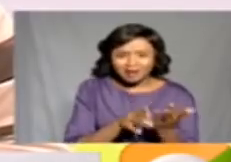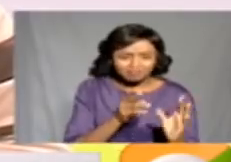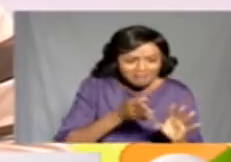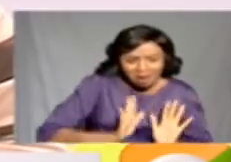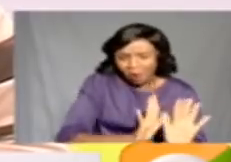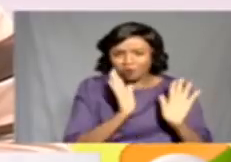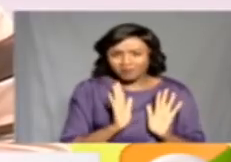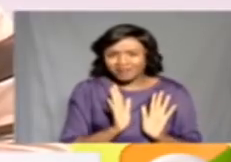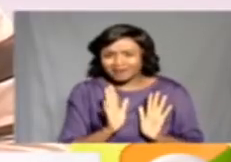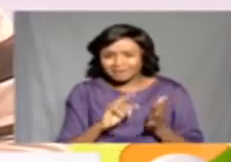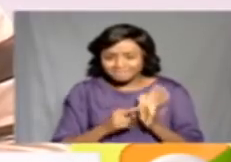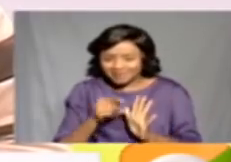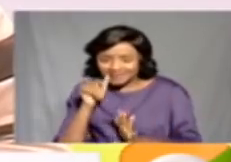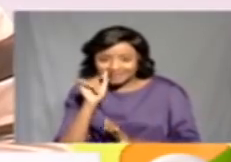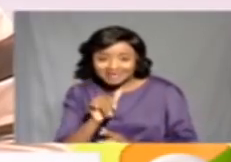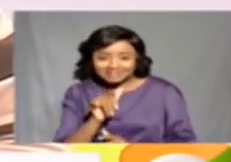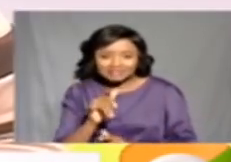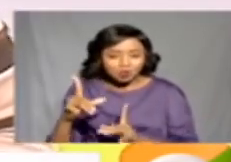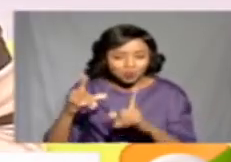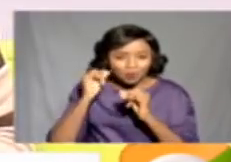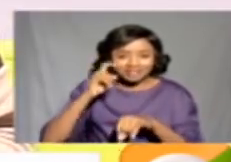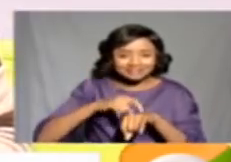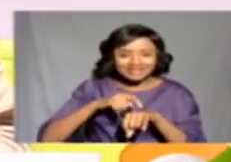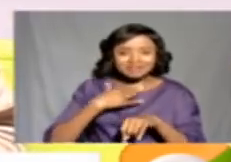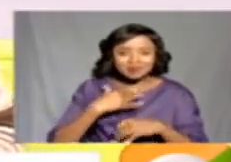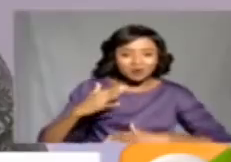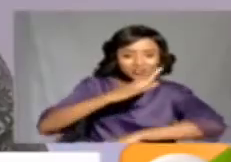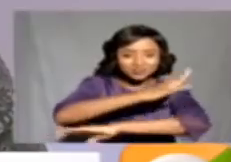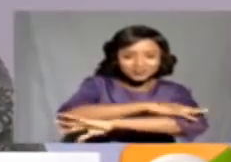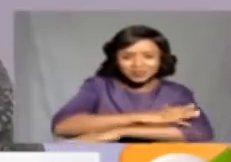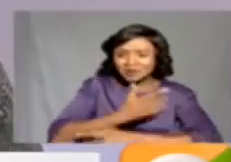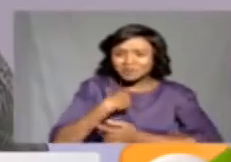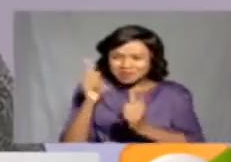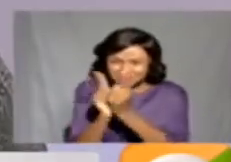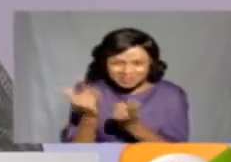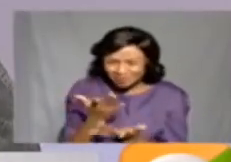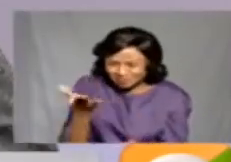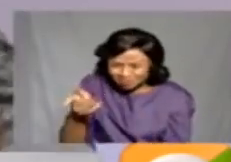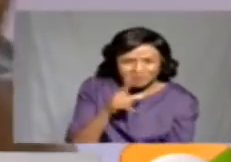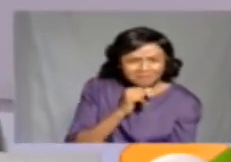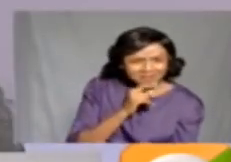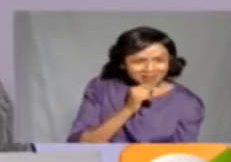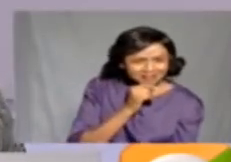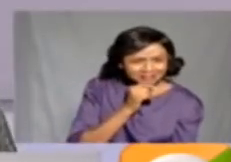nilivyotaka kumkumbatia Mashirima alipowasili. Ah, tulikutana wapi wewe?